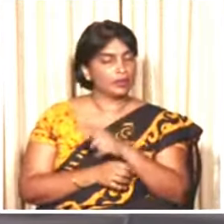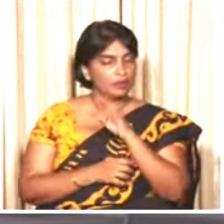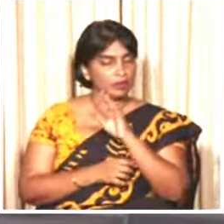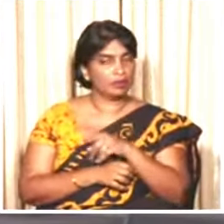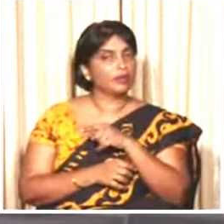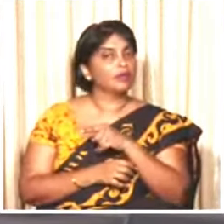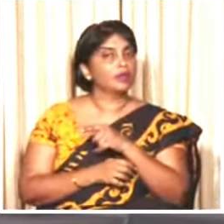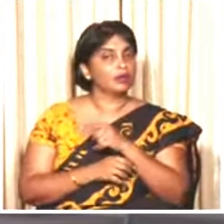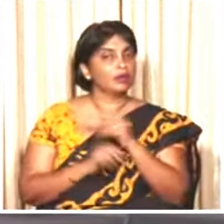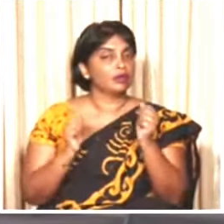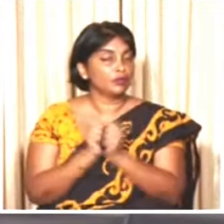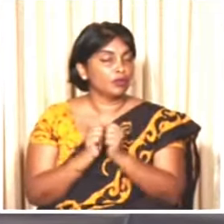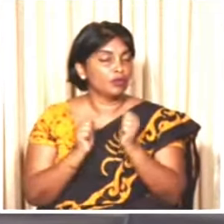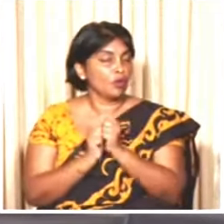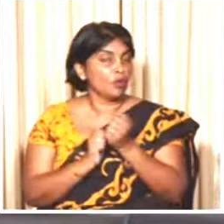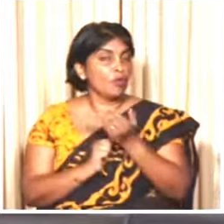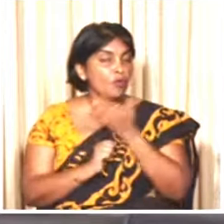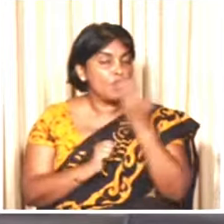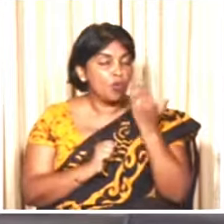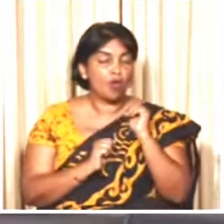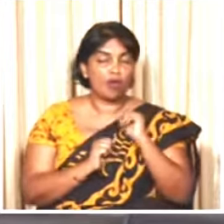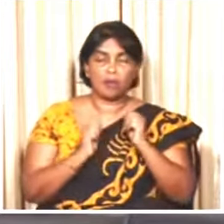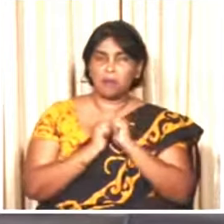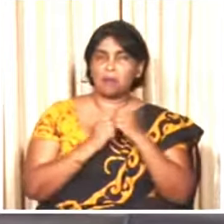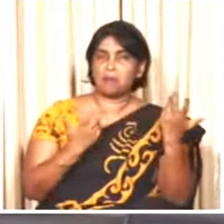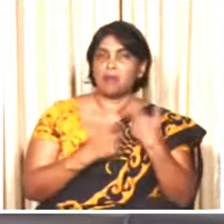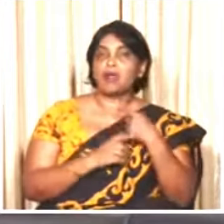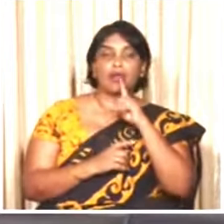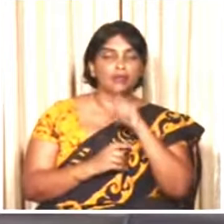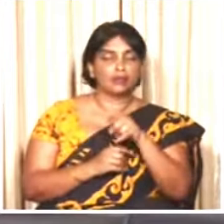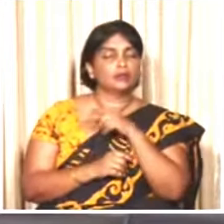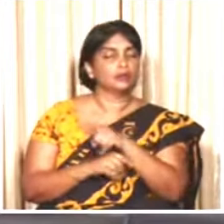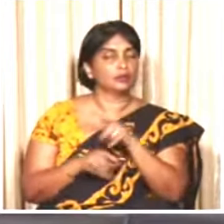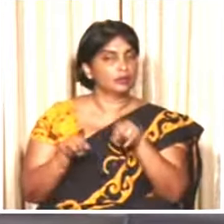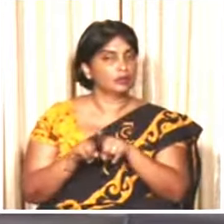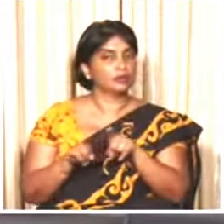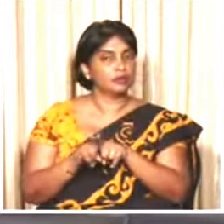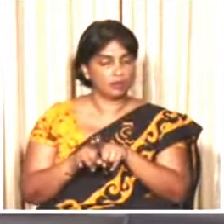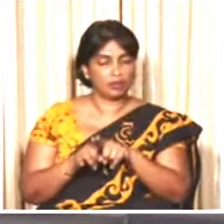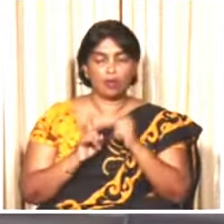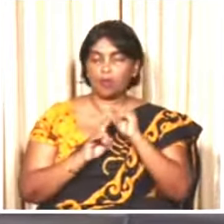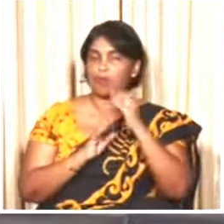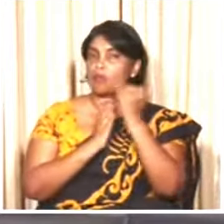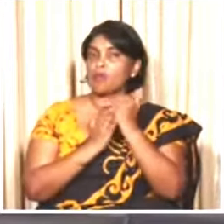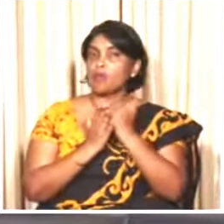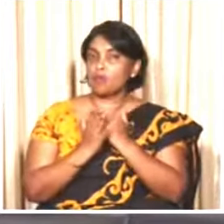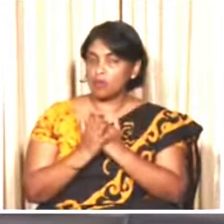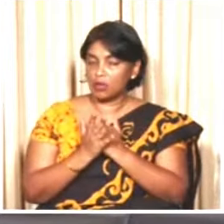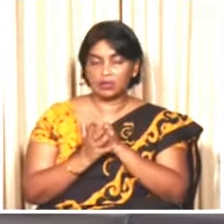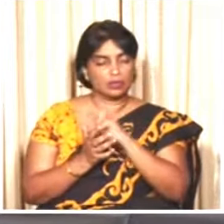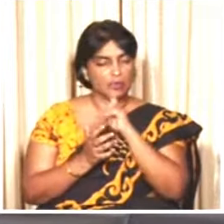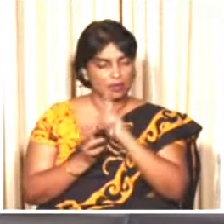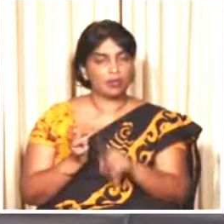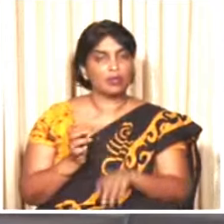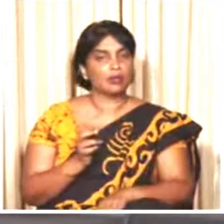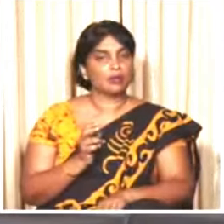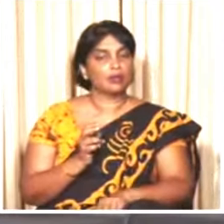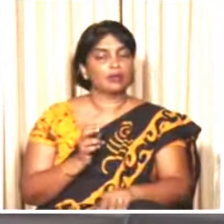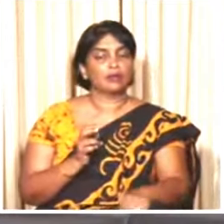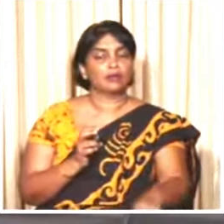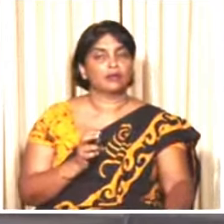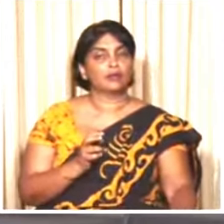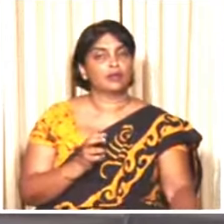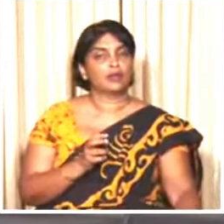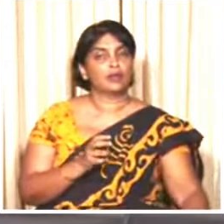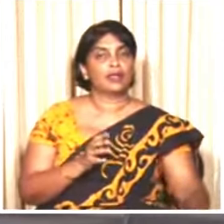තියෙනවා කළ හැකි දේ කළ යුතු දේ. ඒ අනුව ප්‍රොපෝසල් එකක් ඇවිල්ලා ප්‍රොපෝසල් එකක්